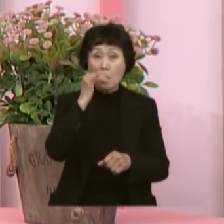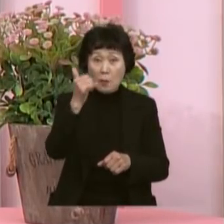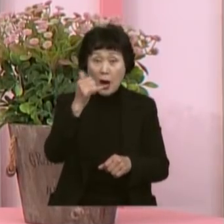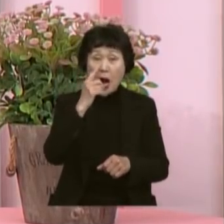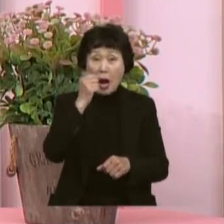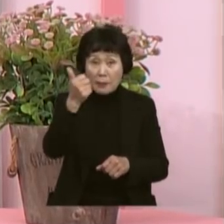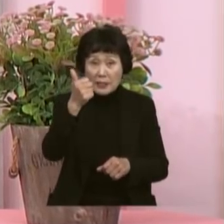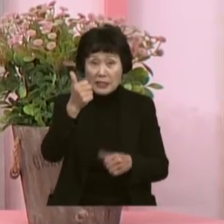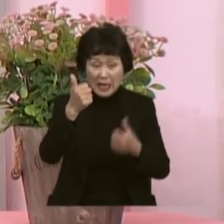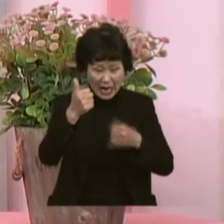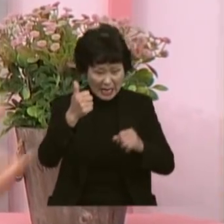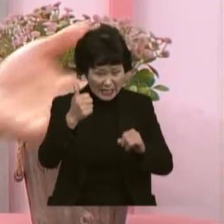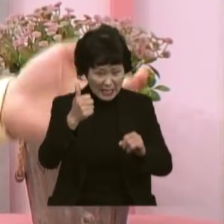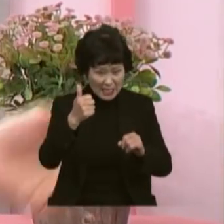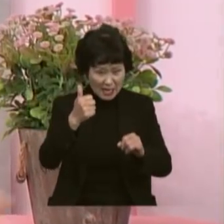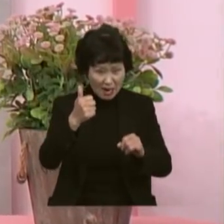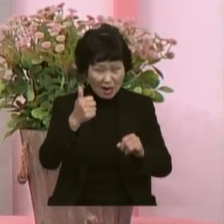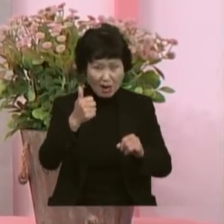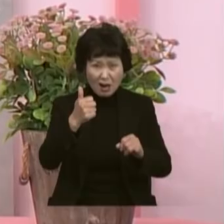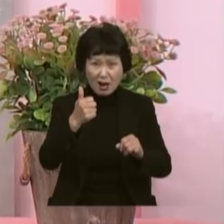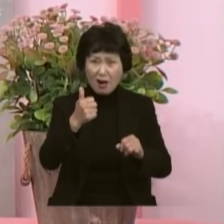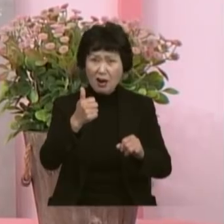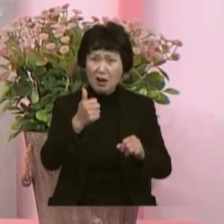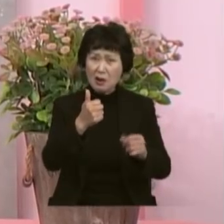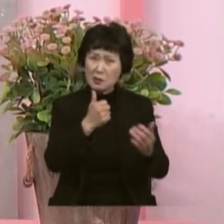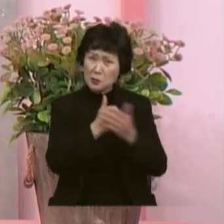다 드는데 그리고 참 은혜로